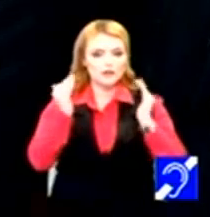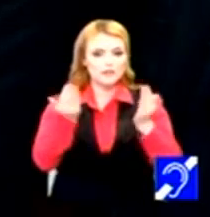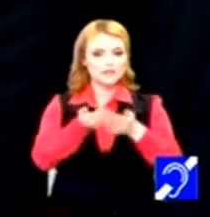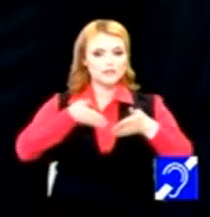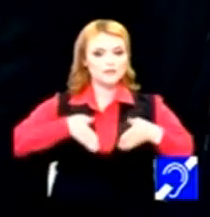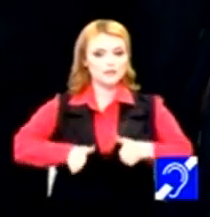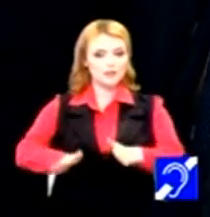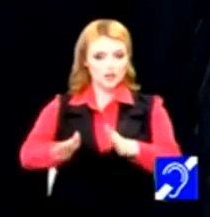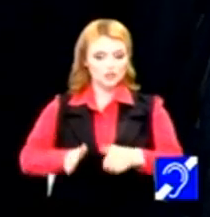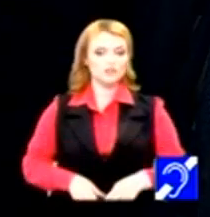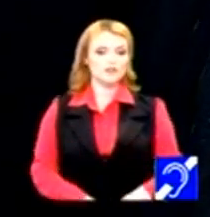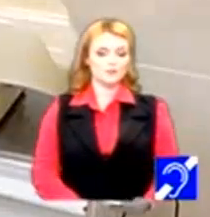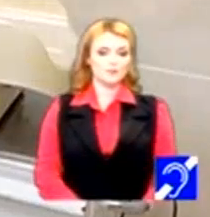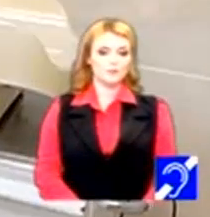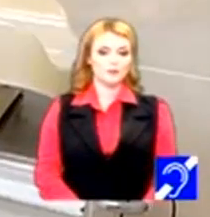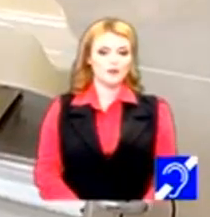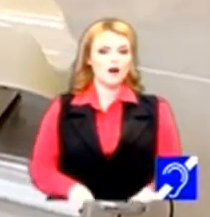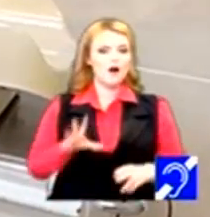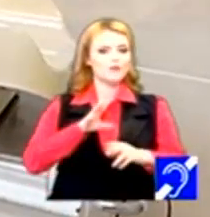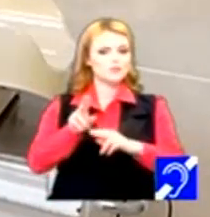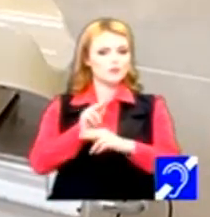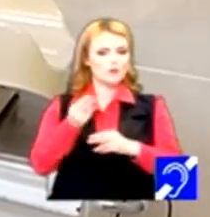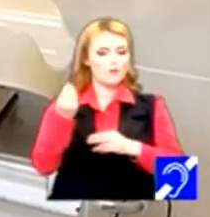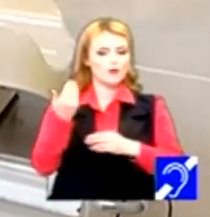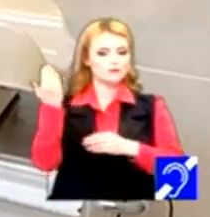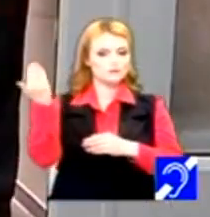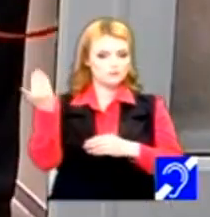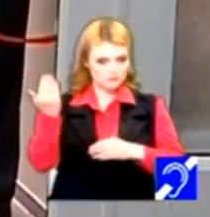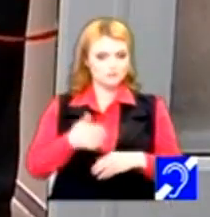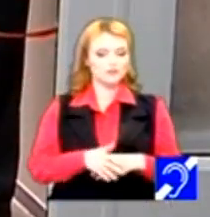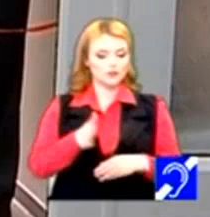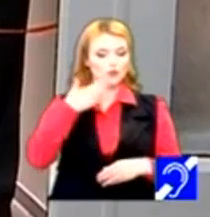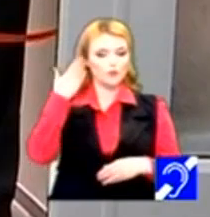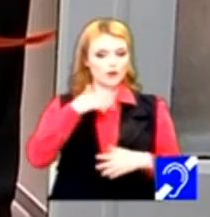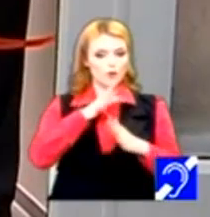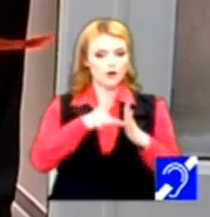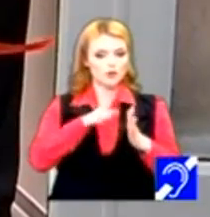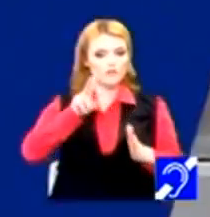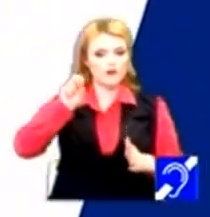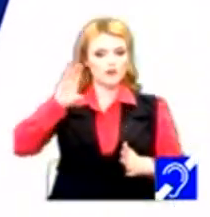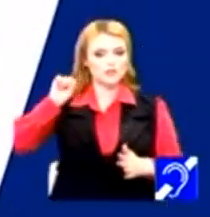a Spitalului Raional Aninii Noi, preparată cu bani oferiți de județul Vaslui din România.